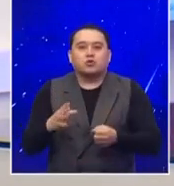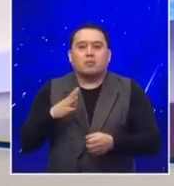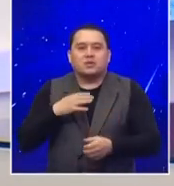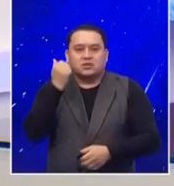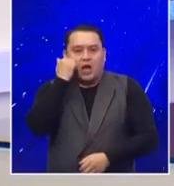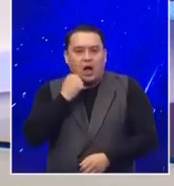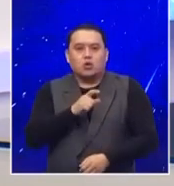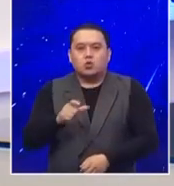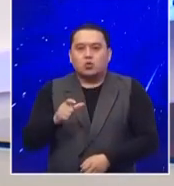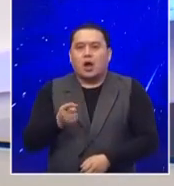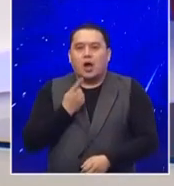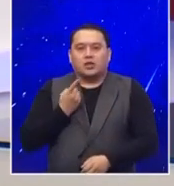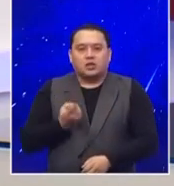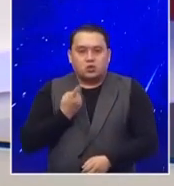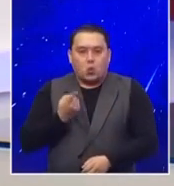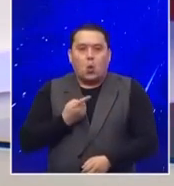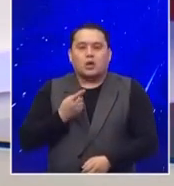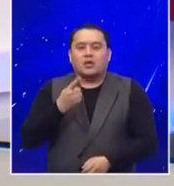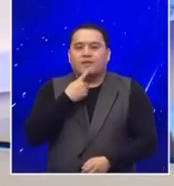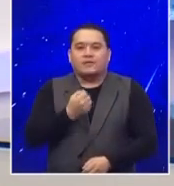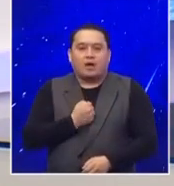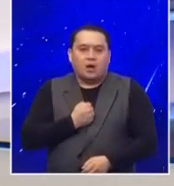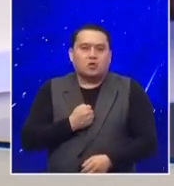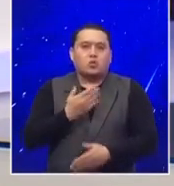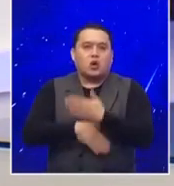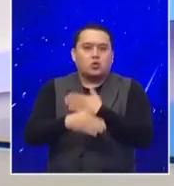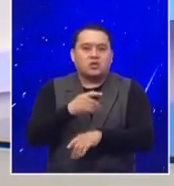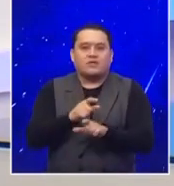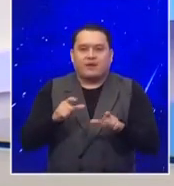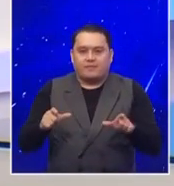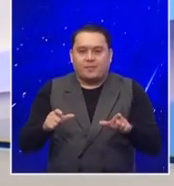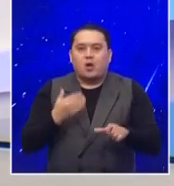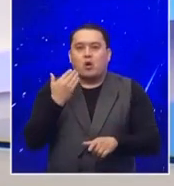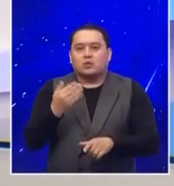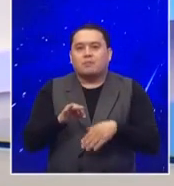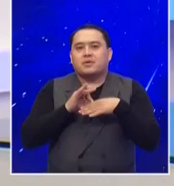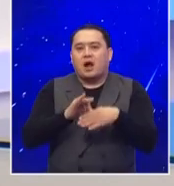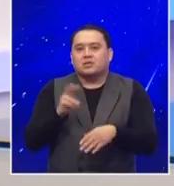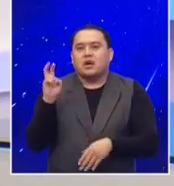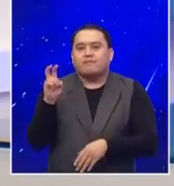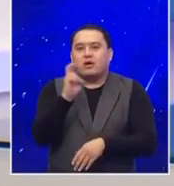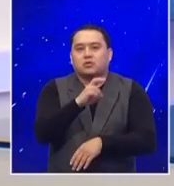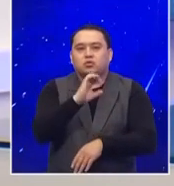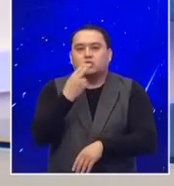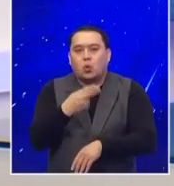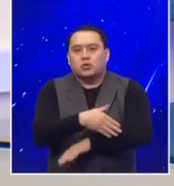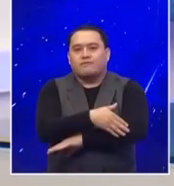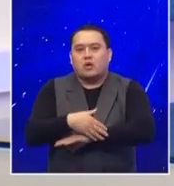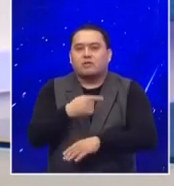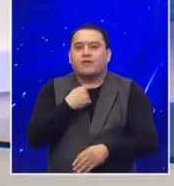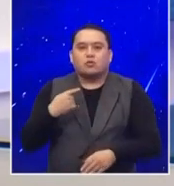стали пожилые и одинокие, ветераны войны и люди с инвалидностью. Волонтеры проехали по адресам социально